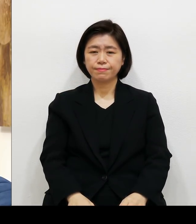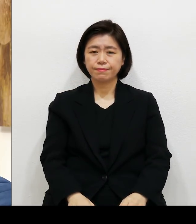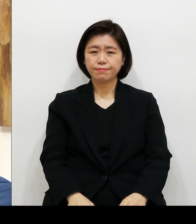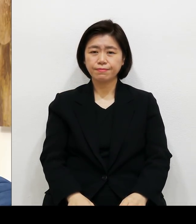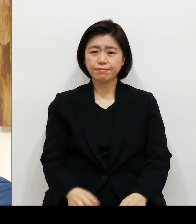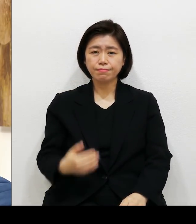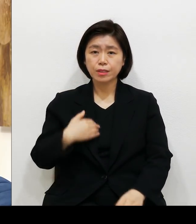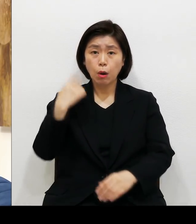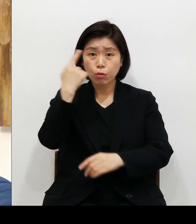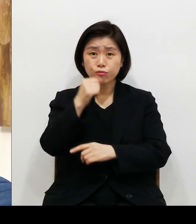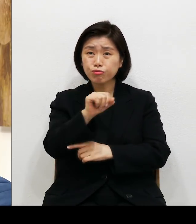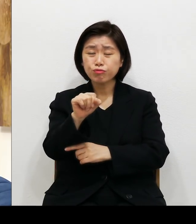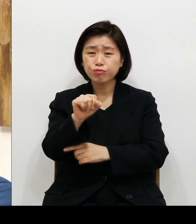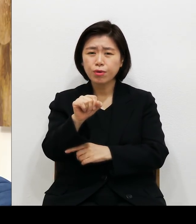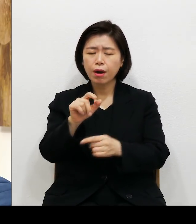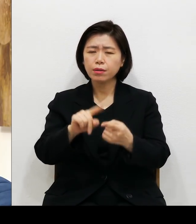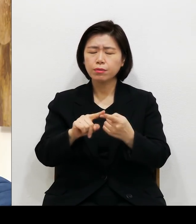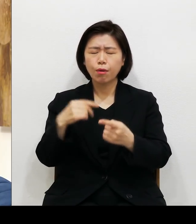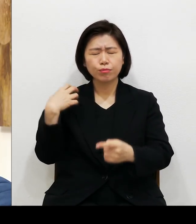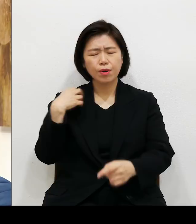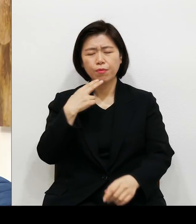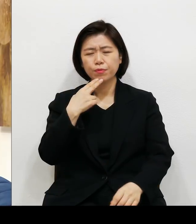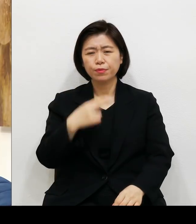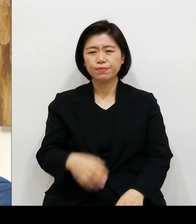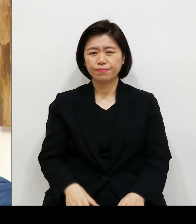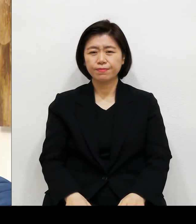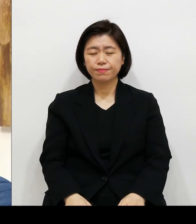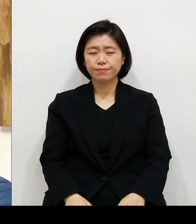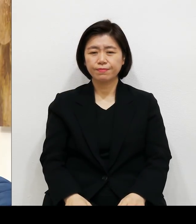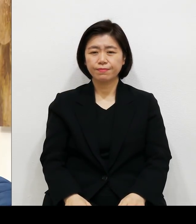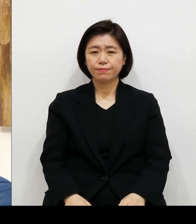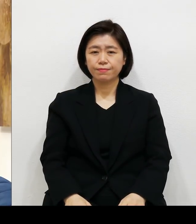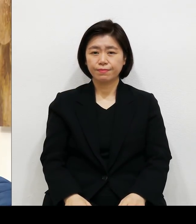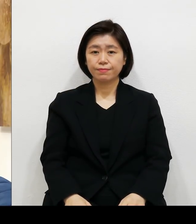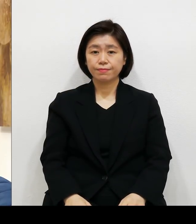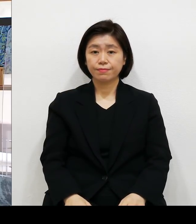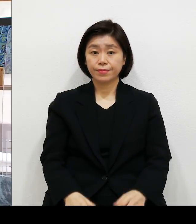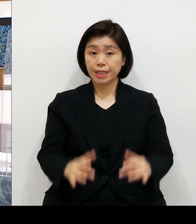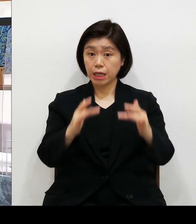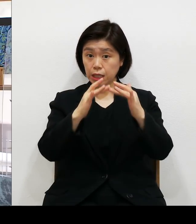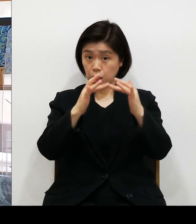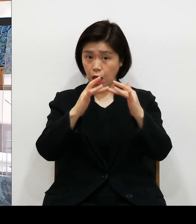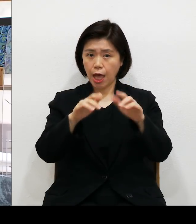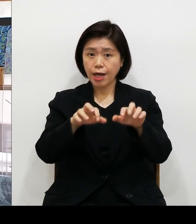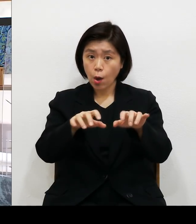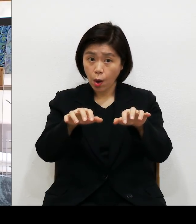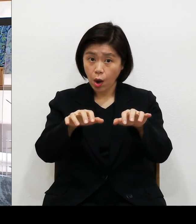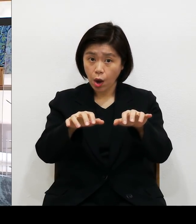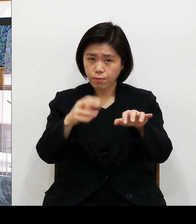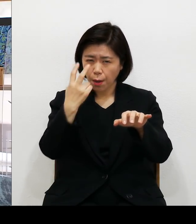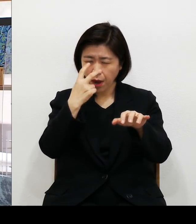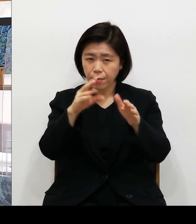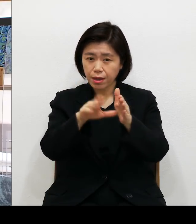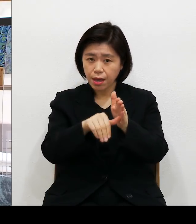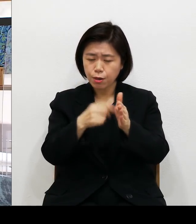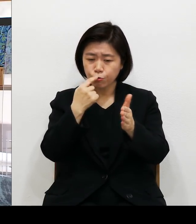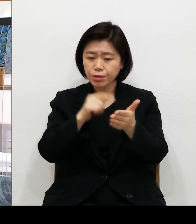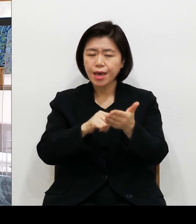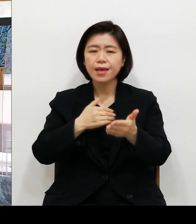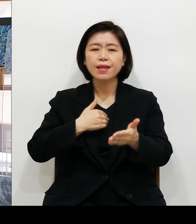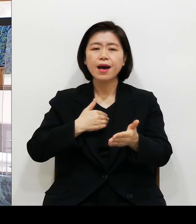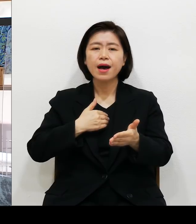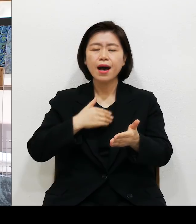뭐 그게 뭐가 문제냐 또 이런 생각이 들더라고요. 그래서 인터넷으로 검색하면 네. 찾을 수